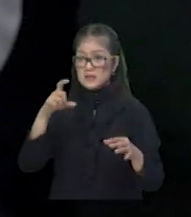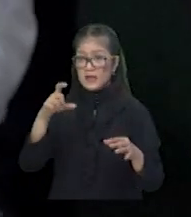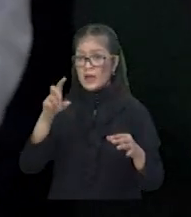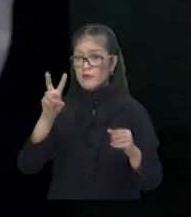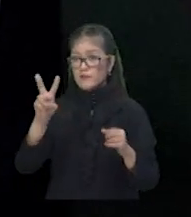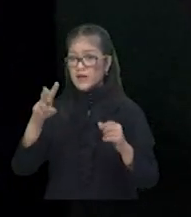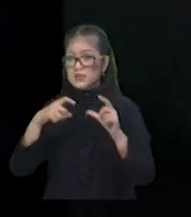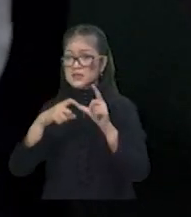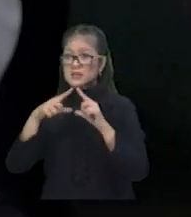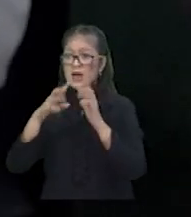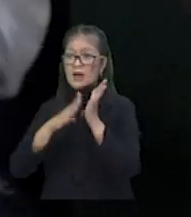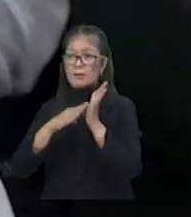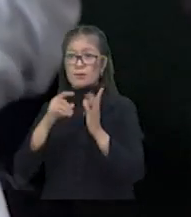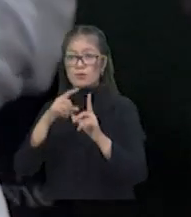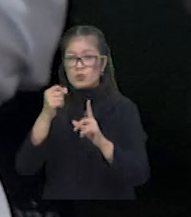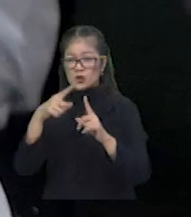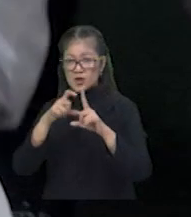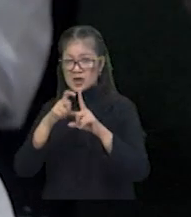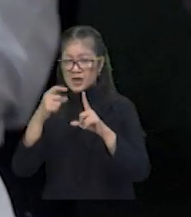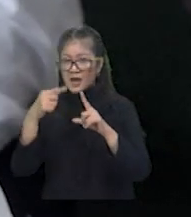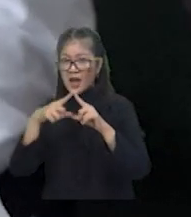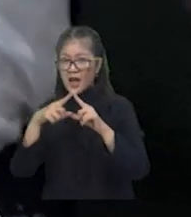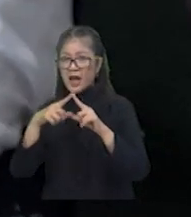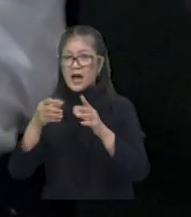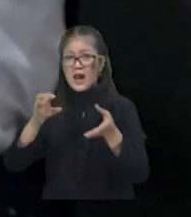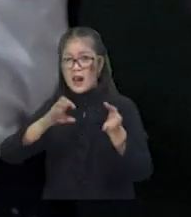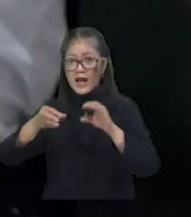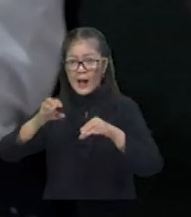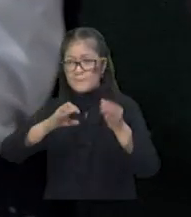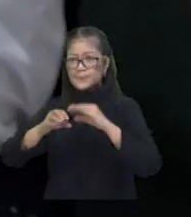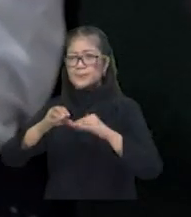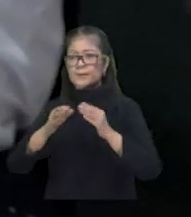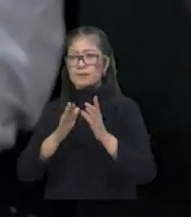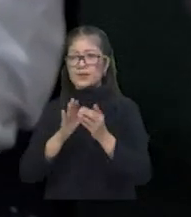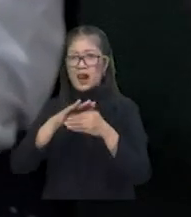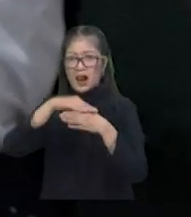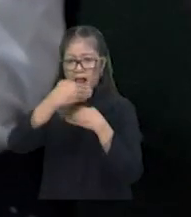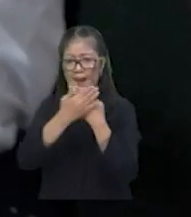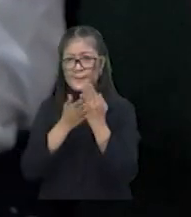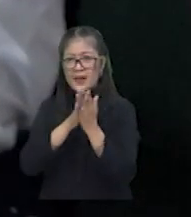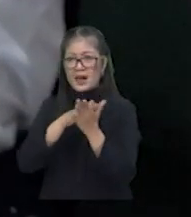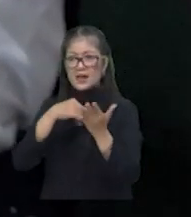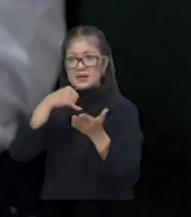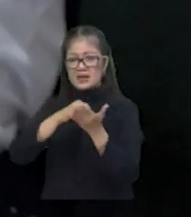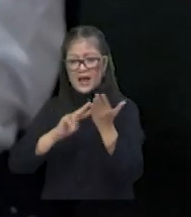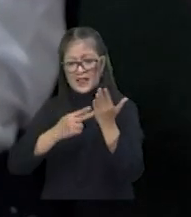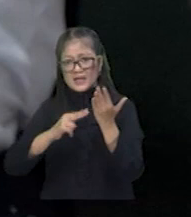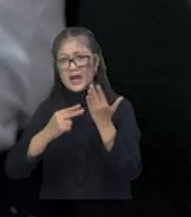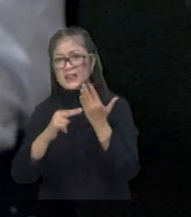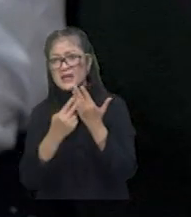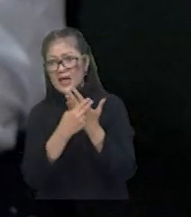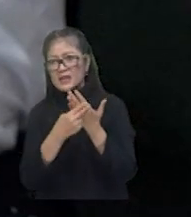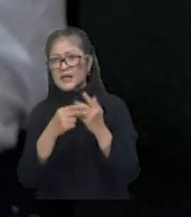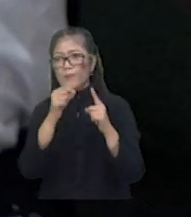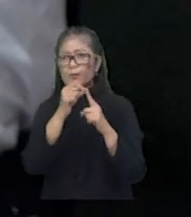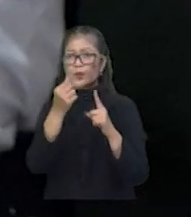ini mengganti kemasan. Mengganti kemasan, label dan isi dari bahan propilen glikol